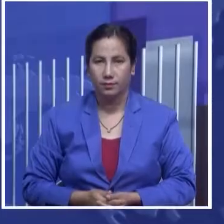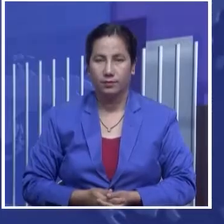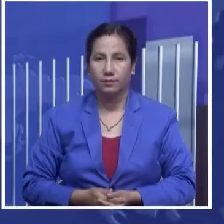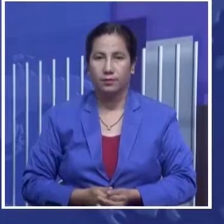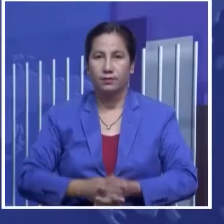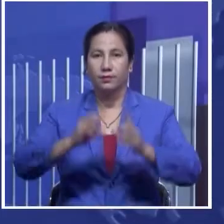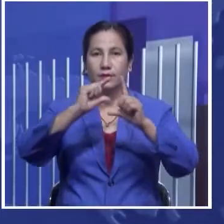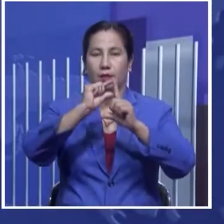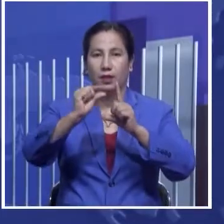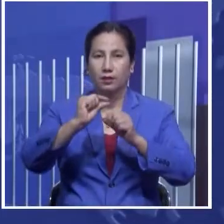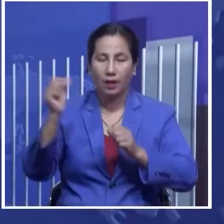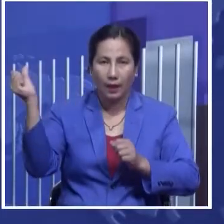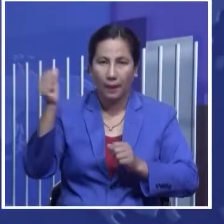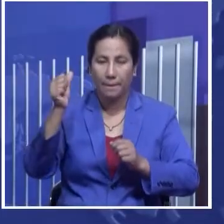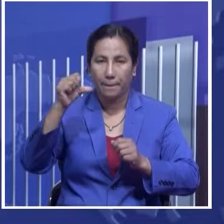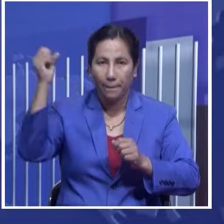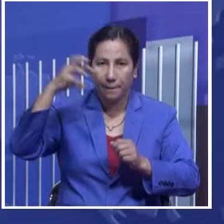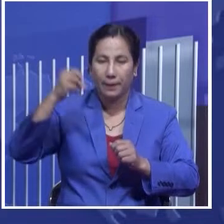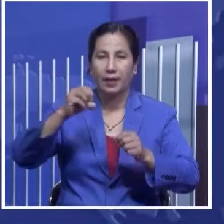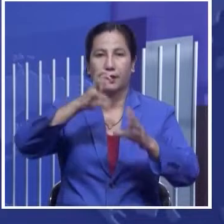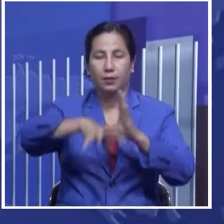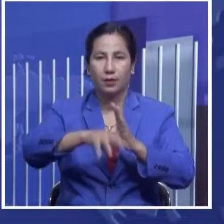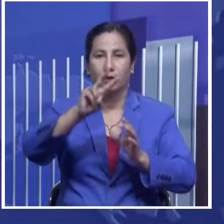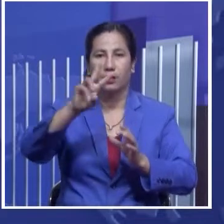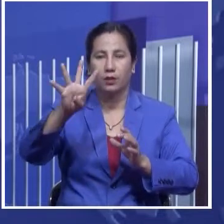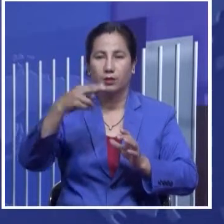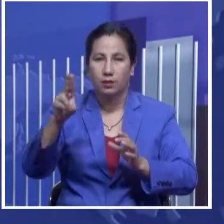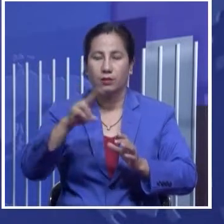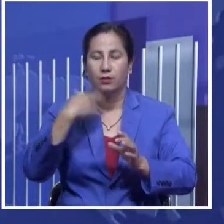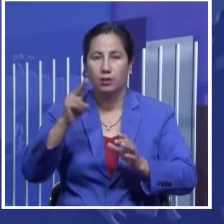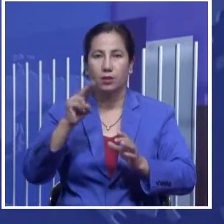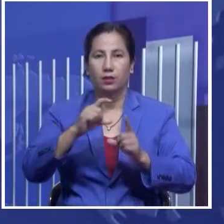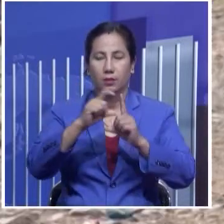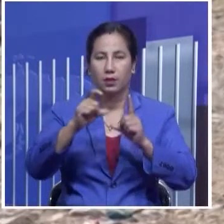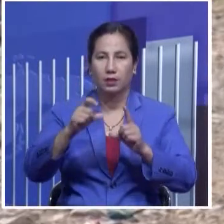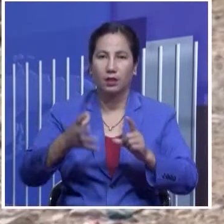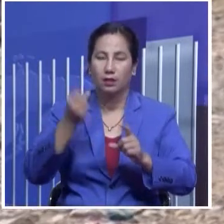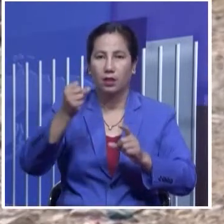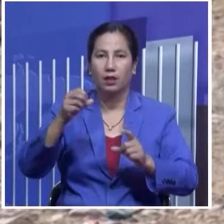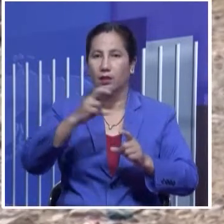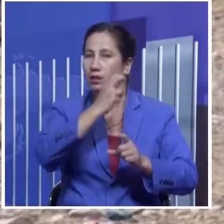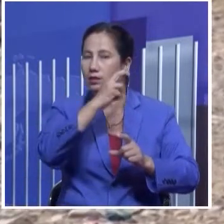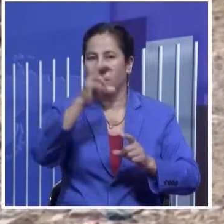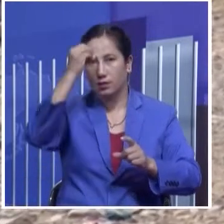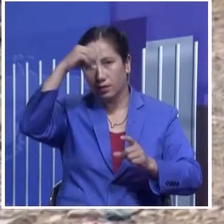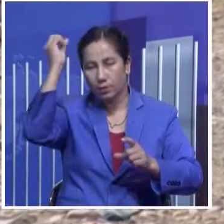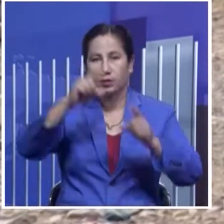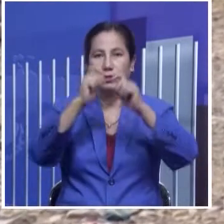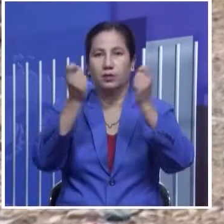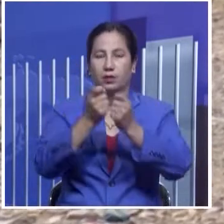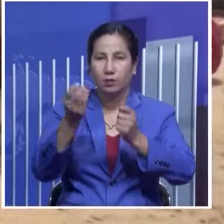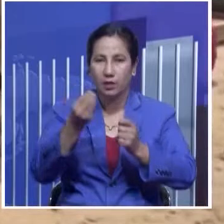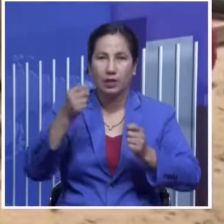पाकिस्तानमा भीषण बाढी पहिरोका कारण 25 जनाको मृत्यु भएको छ। पाकिस्तानी अधिकारीहरूले त्यहाँको दक्षिणी पश्चिमी क्षेत्र बलुचिस्तानमा